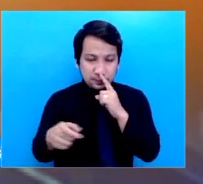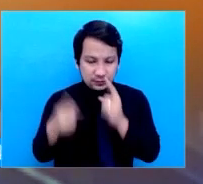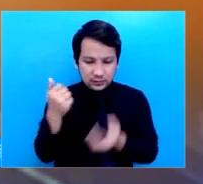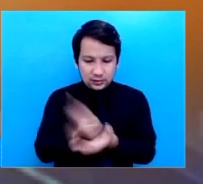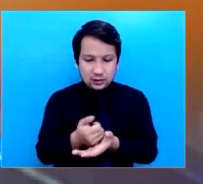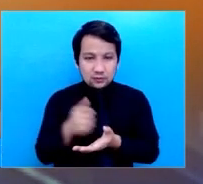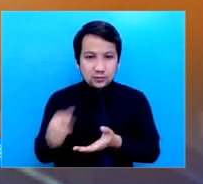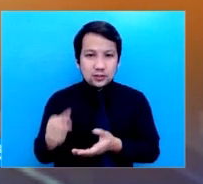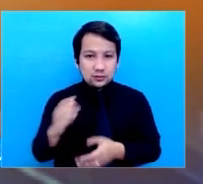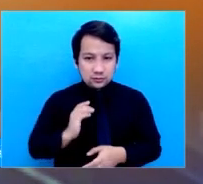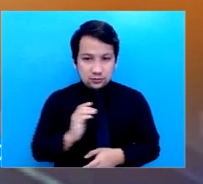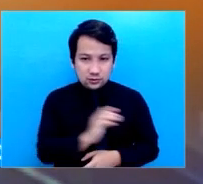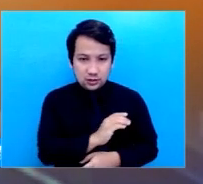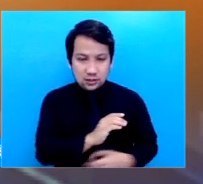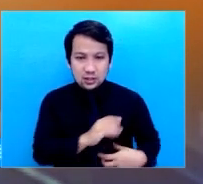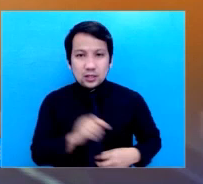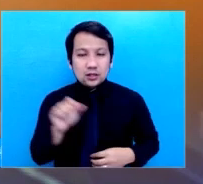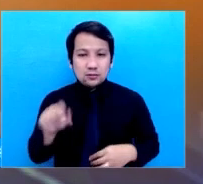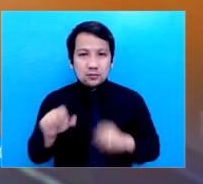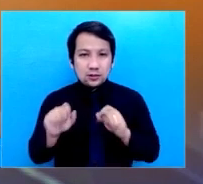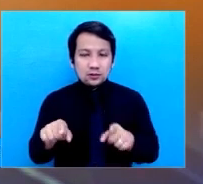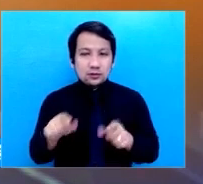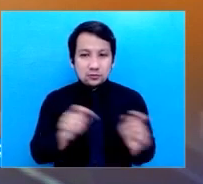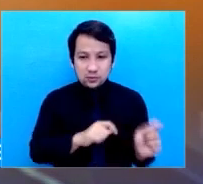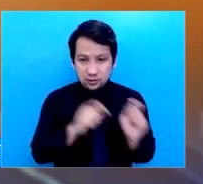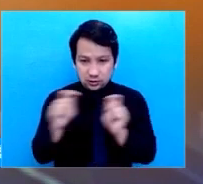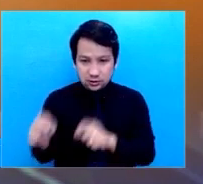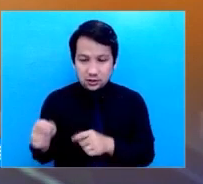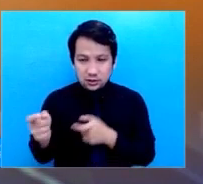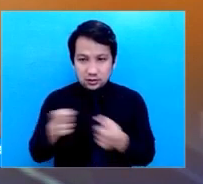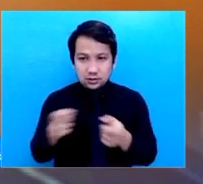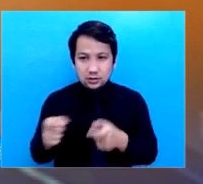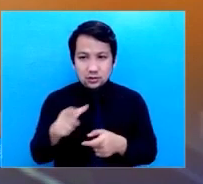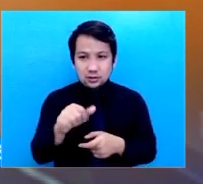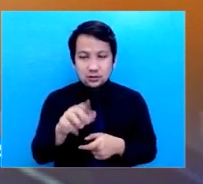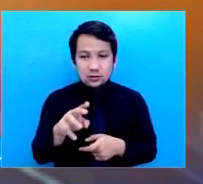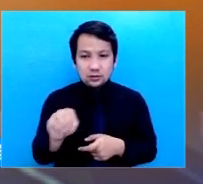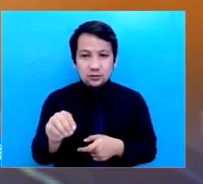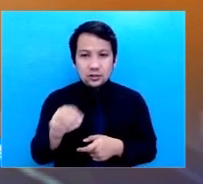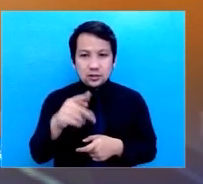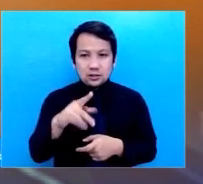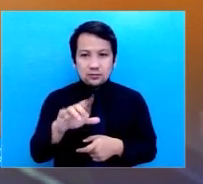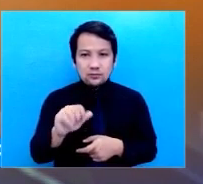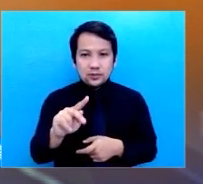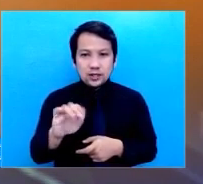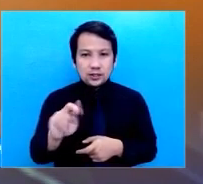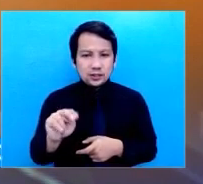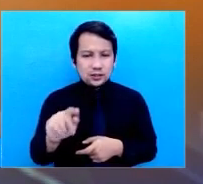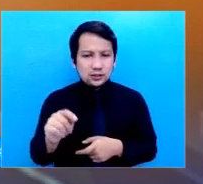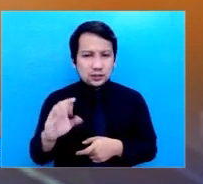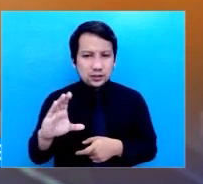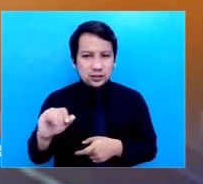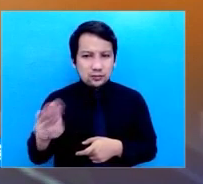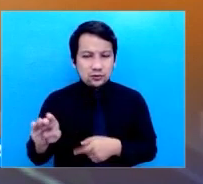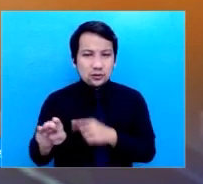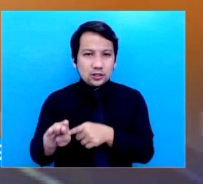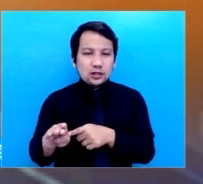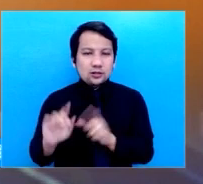ng Kongreso ang pagbenta at paglipat ng kontrol ng AMBS sa Planet Cable na pagmamay-ari ng Villar